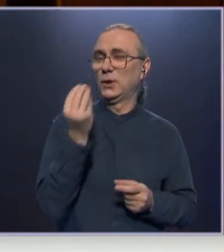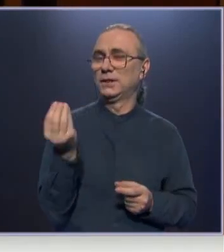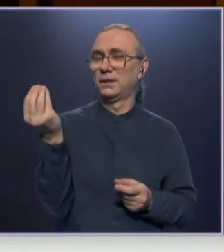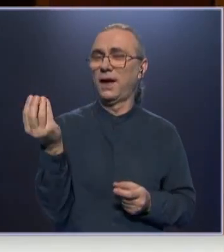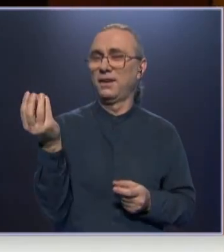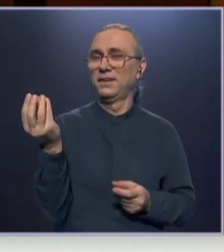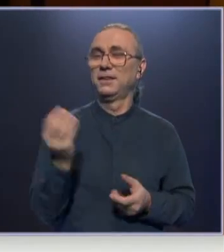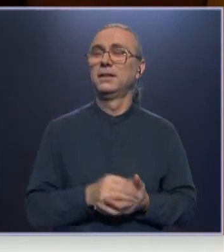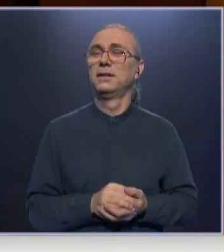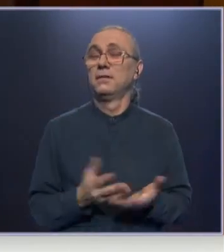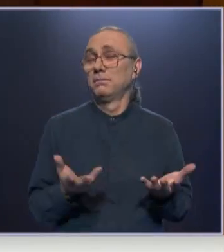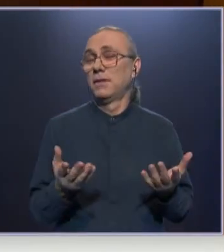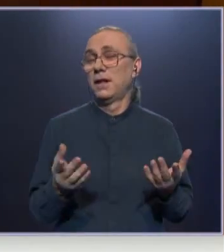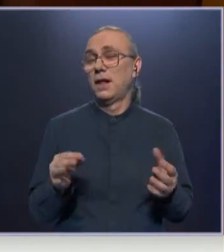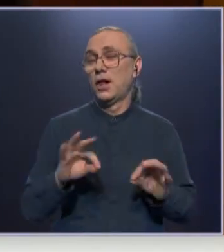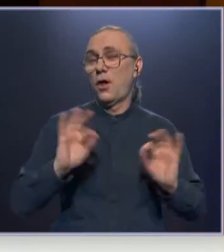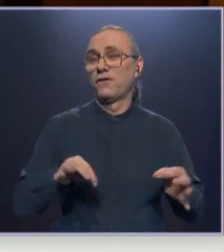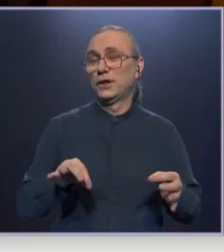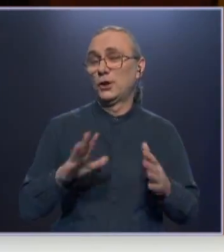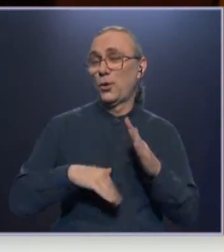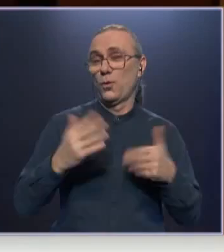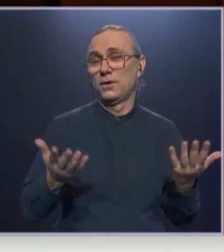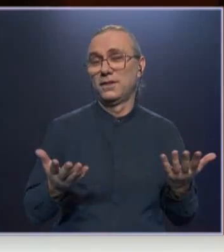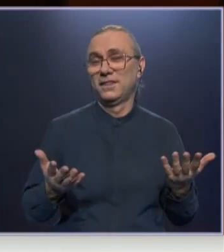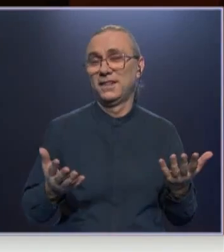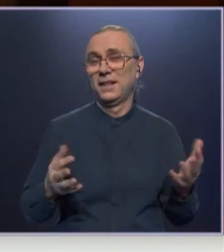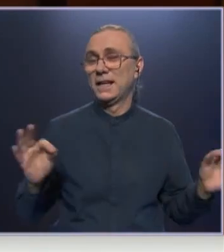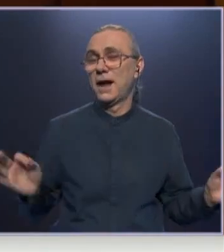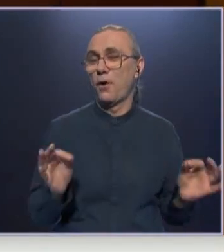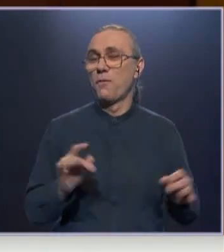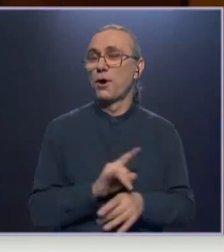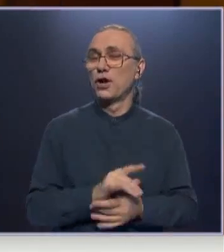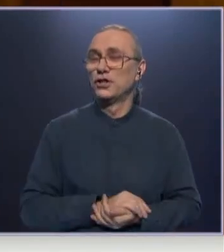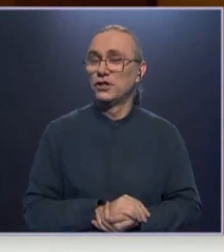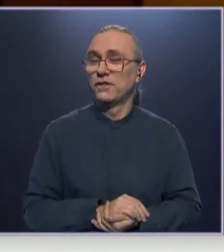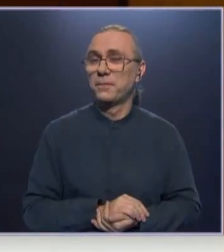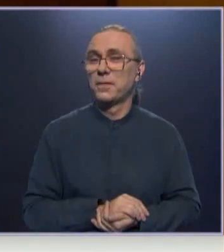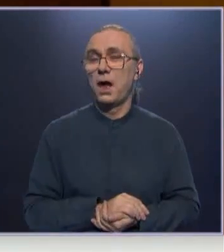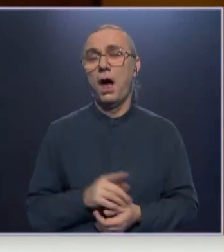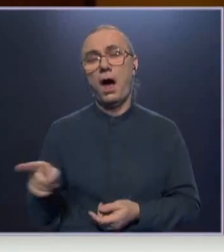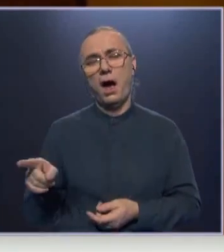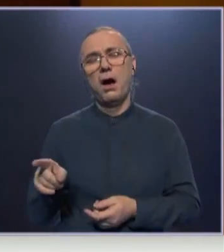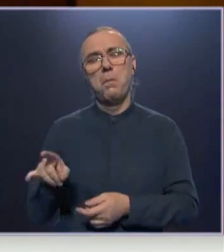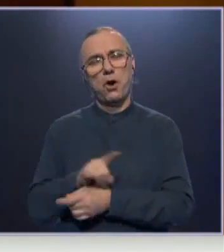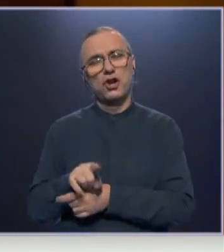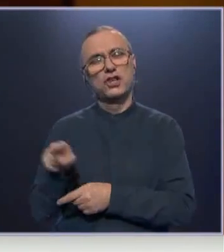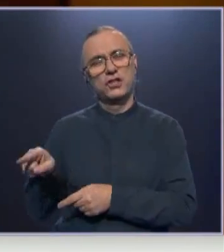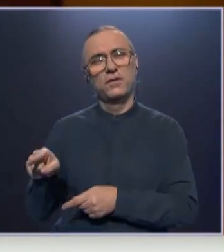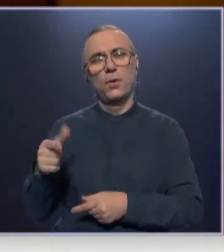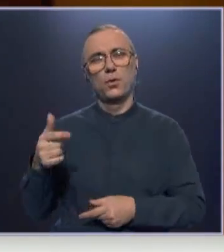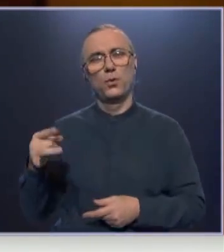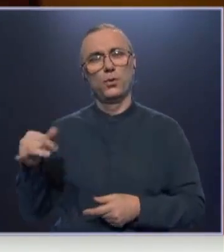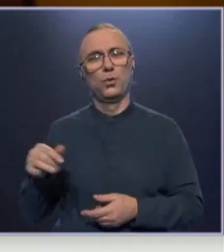мошенничества. Только вот точно ли не было мошенничества у Саибабы? Британский профессор